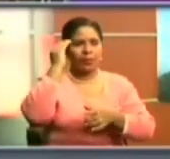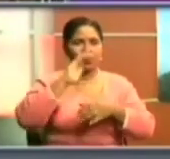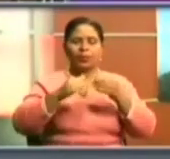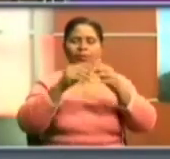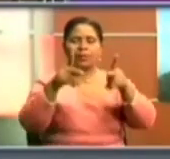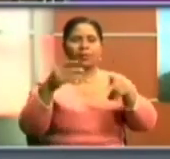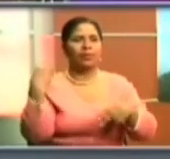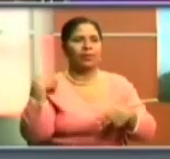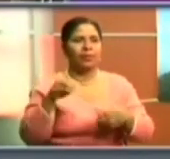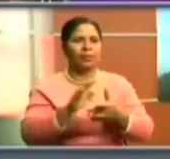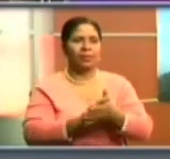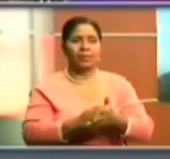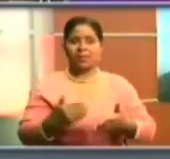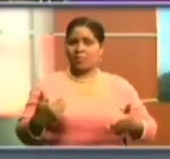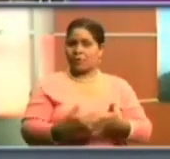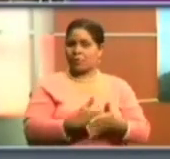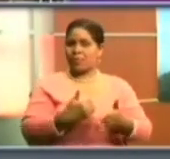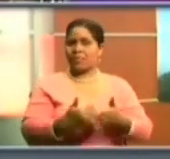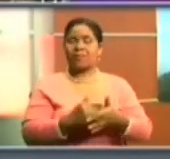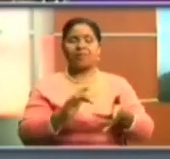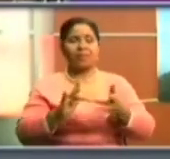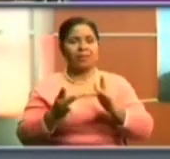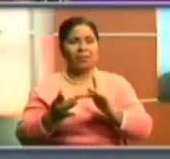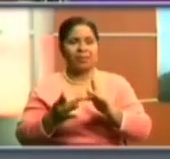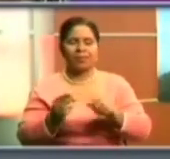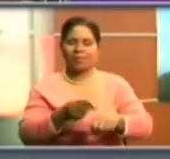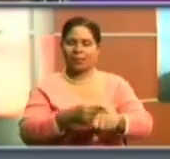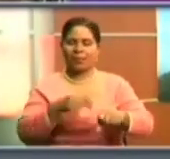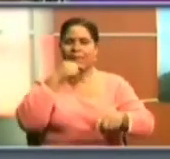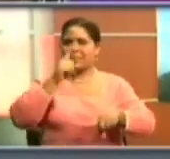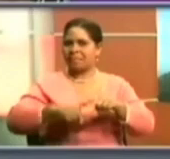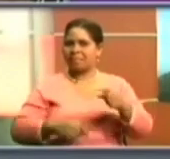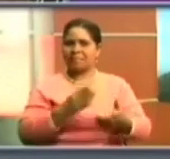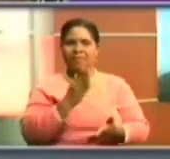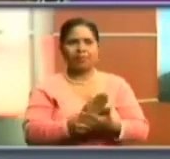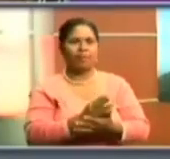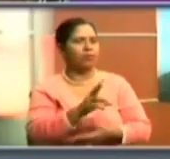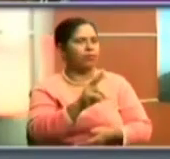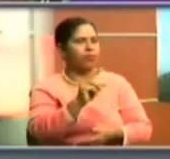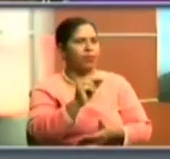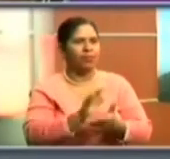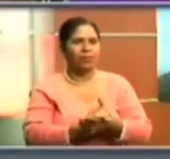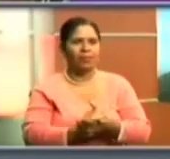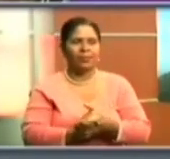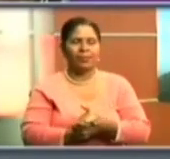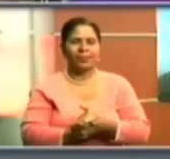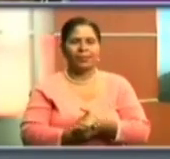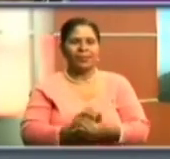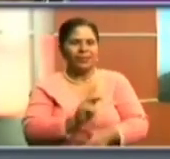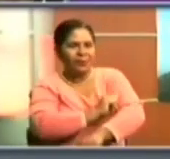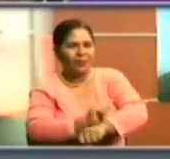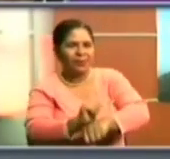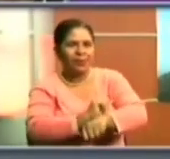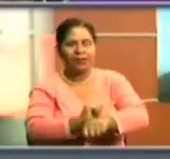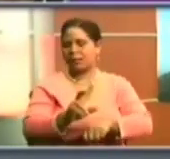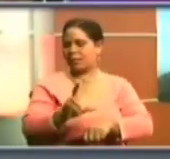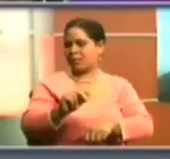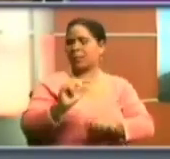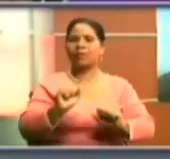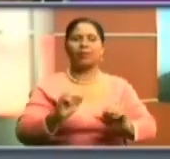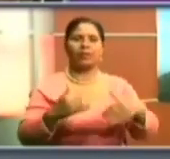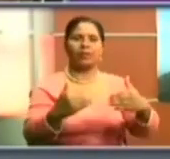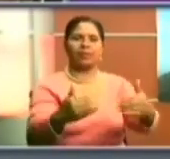embarqué vers la nouvelle technologie. Donc Haïti pas qu'à camper, les mêmes l'irrité sont traditionnelles. Faut nous-mêmes tout